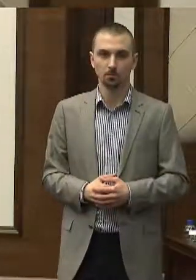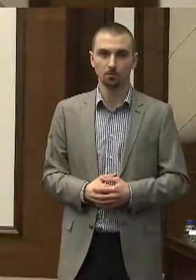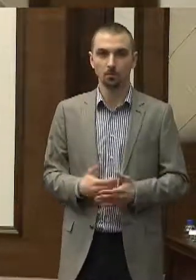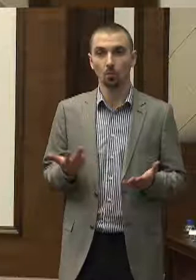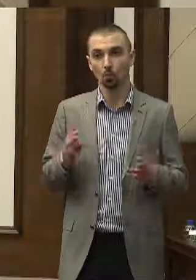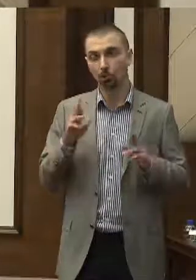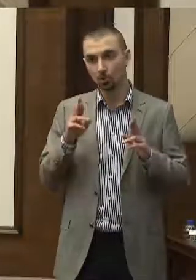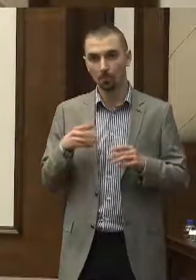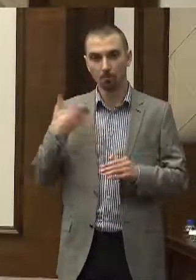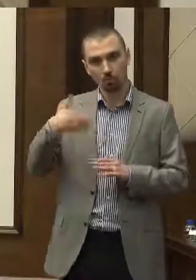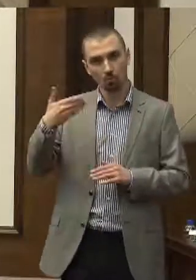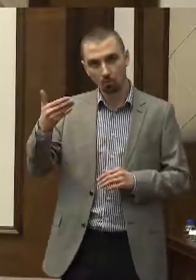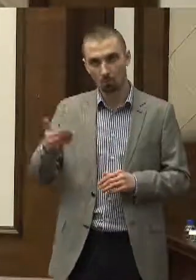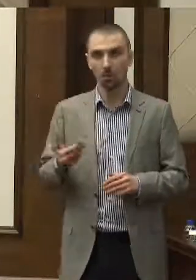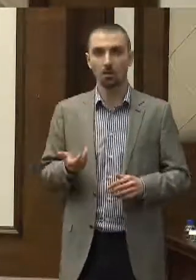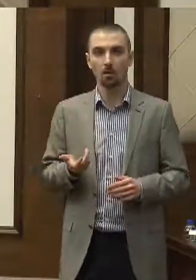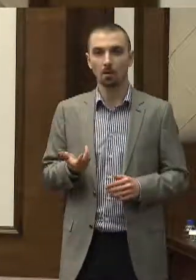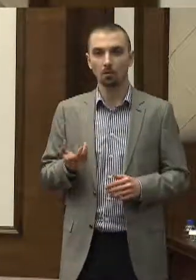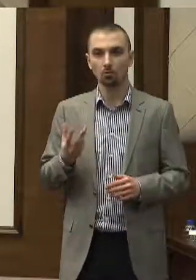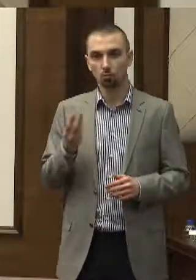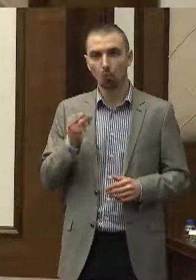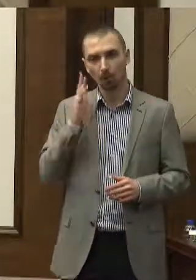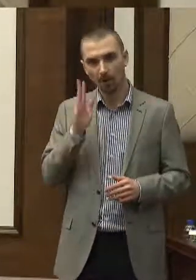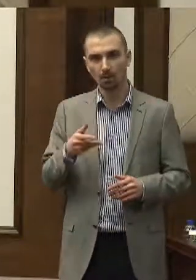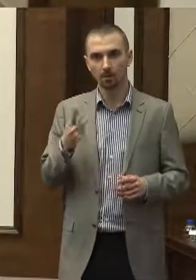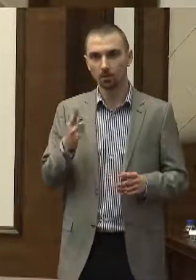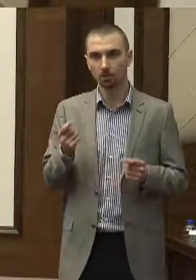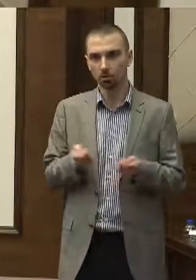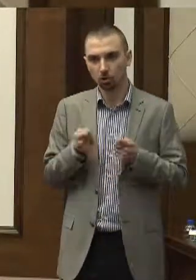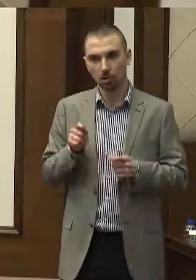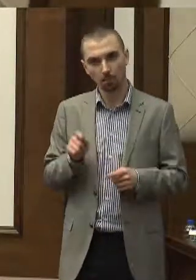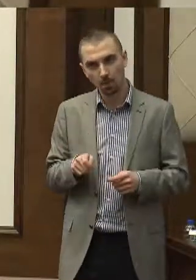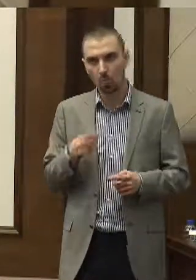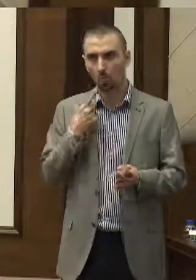önümüzdeki dönemde bu gerçeğimiz ile ilgili çok daha iyi şeyler konuşuyor oluruz.